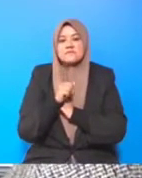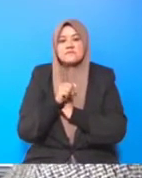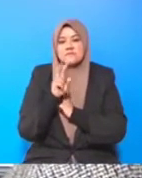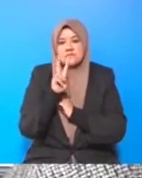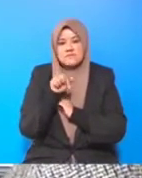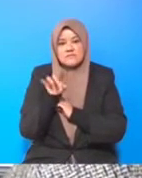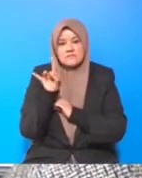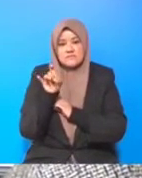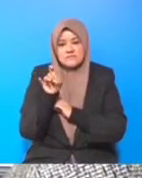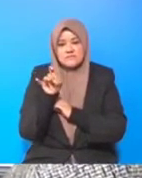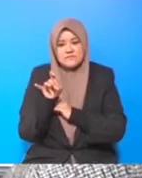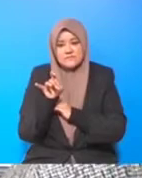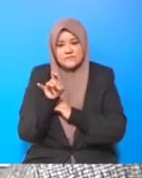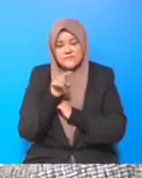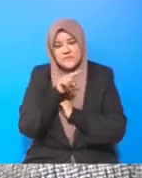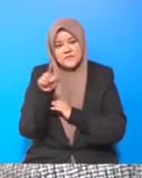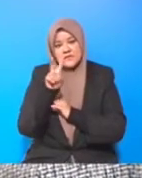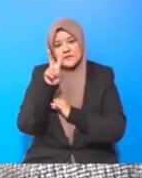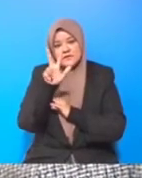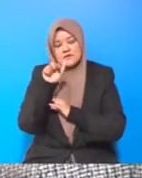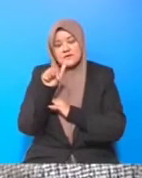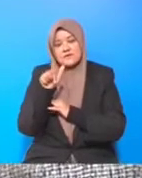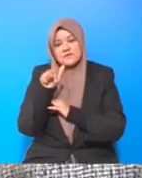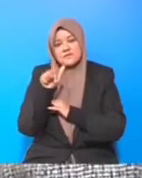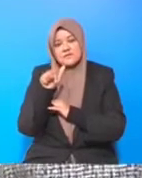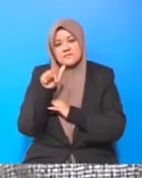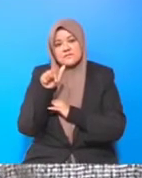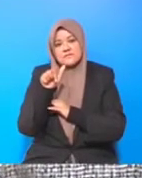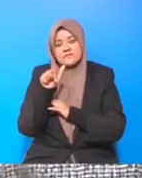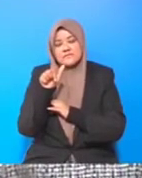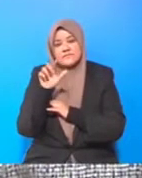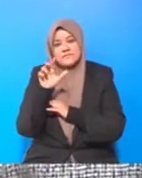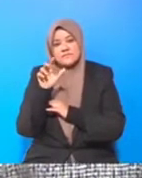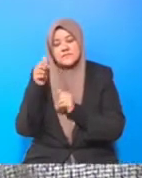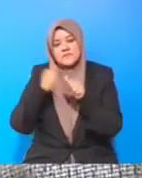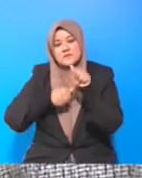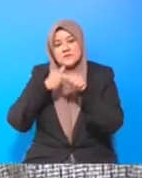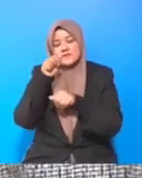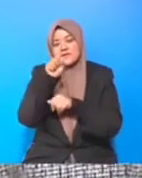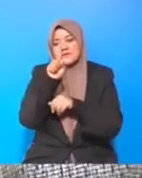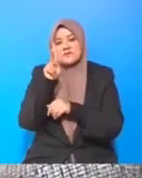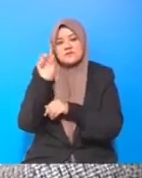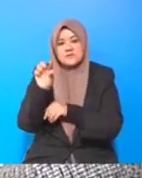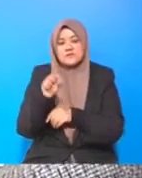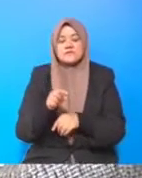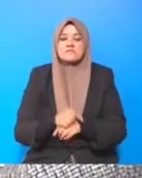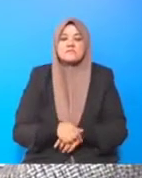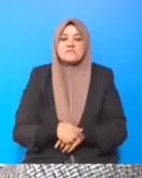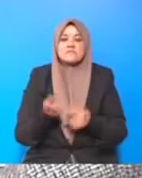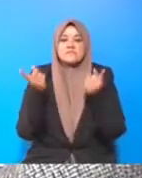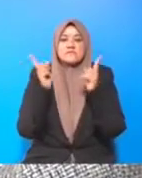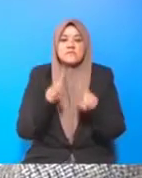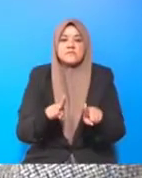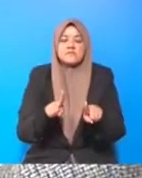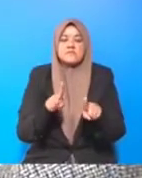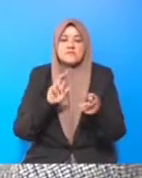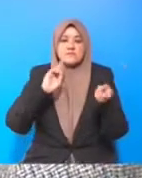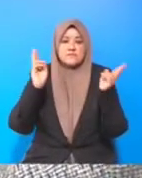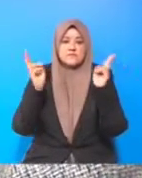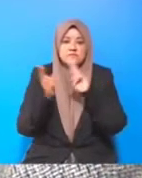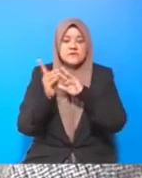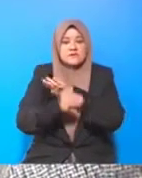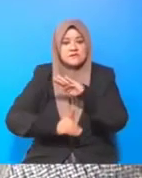me28 hingga rm-303 setiap kg ia mengambil kira berlaku beberapa